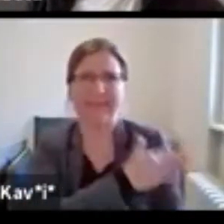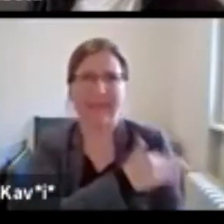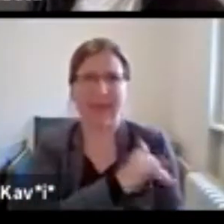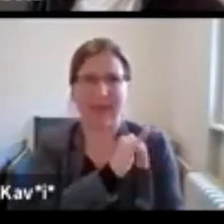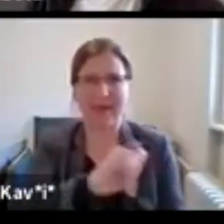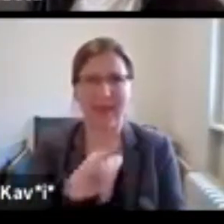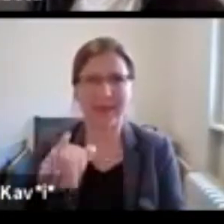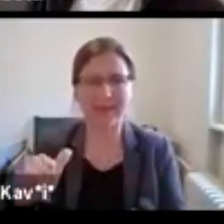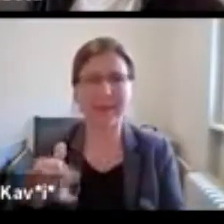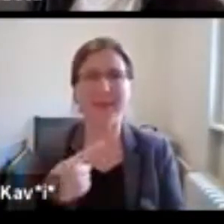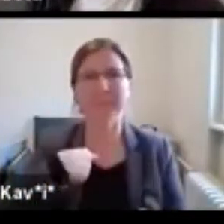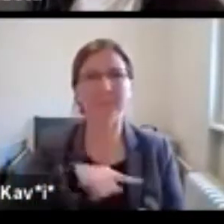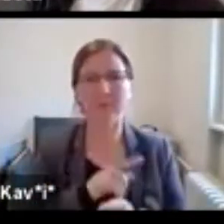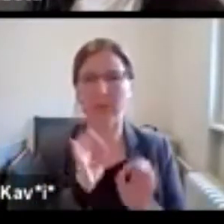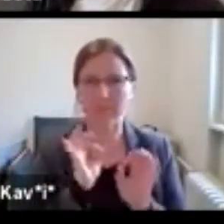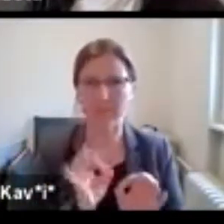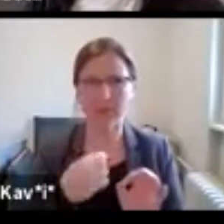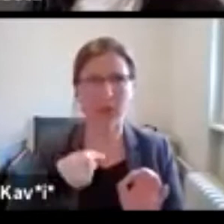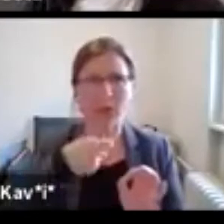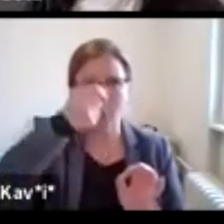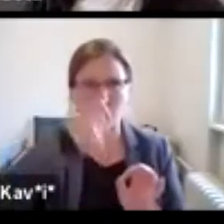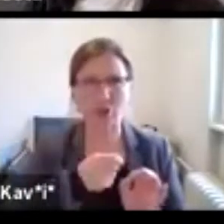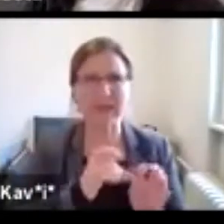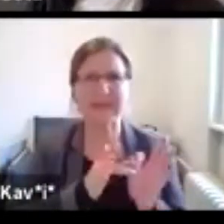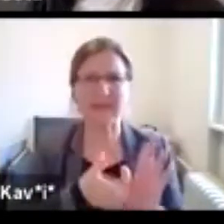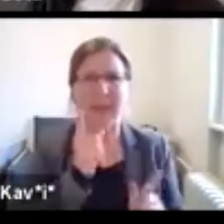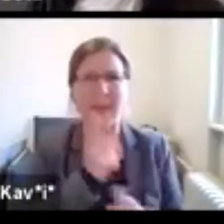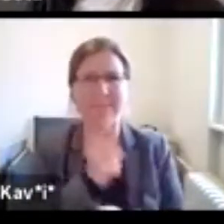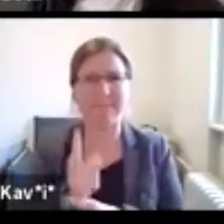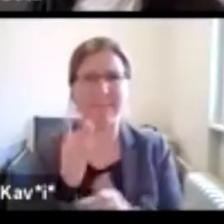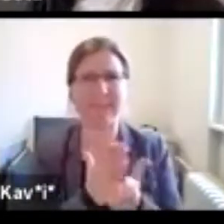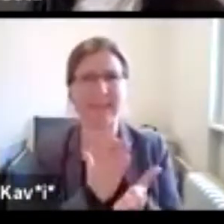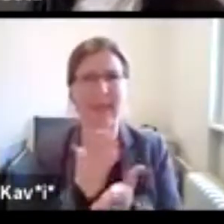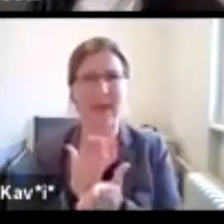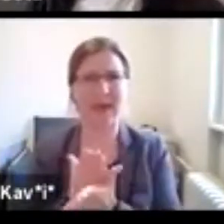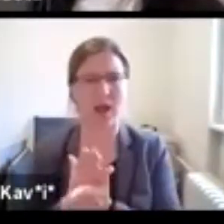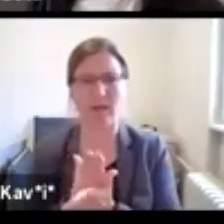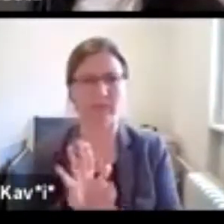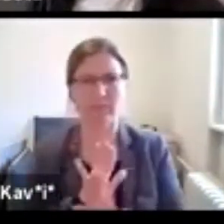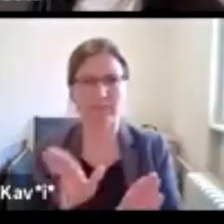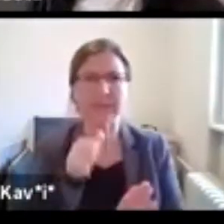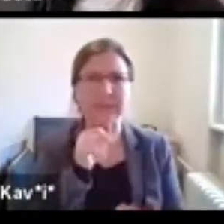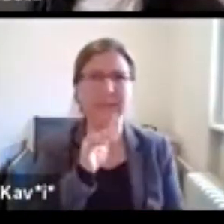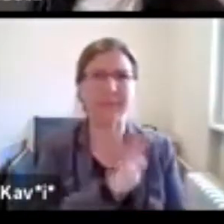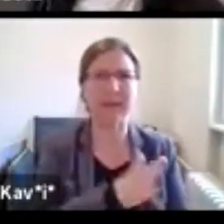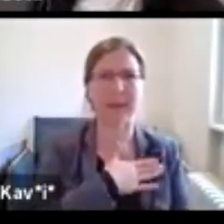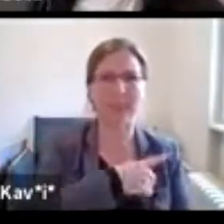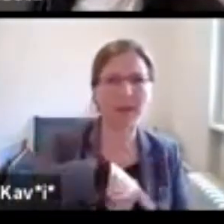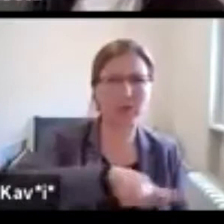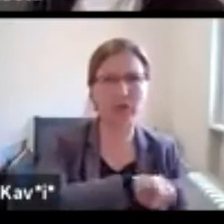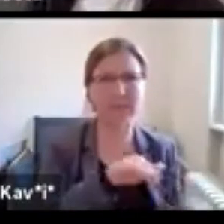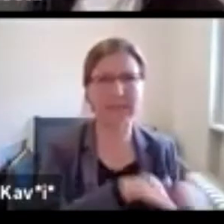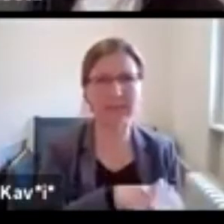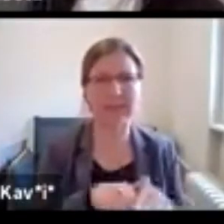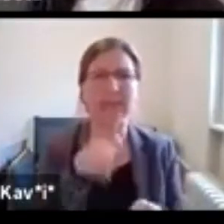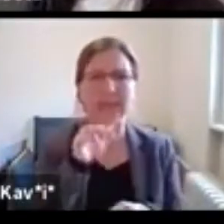Pokušavamo i pridržavamo se zaista svih propisanih epidemioloških mjera kako prema svojim zaposlenicima, tako zapravo i prema